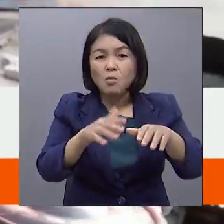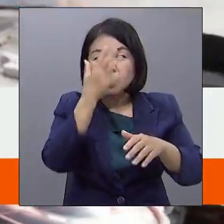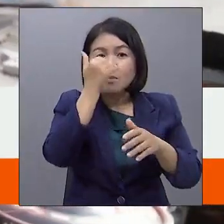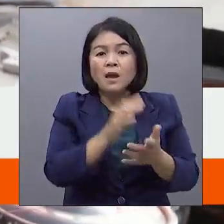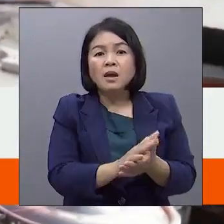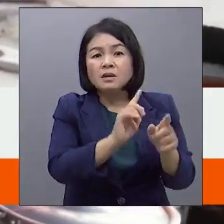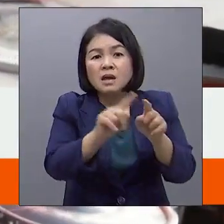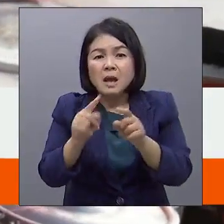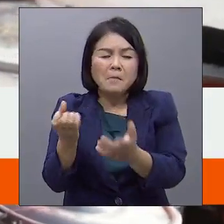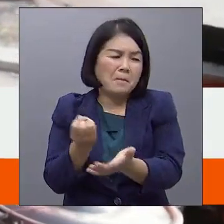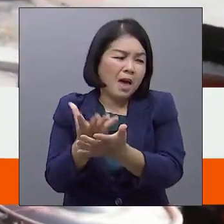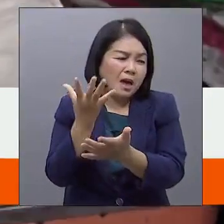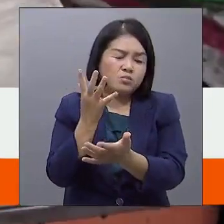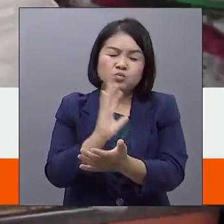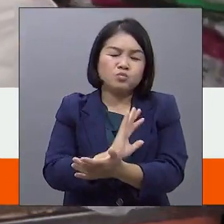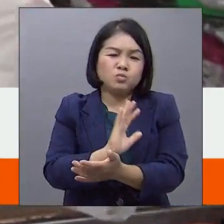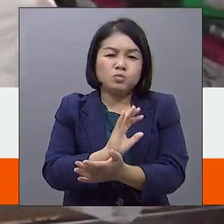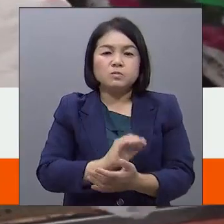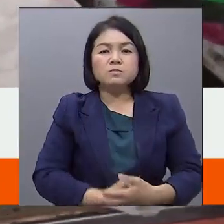ส่งสูงเกิน